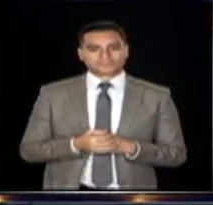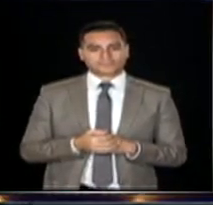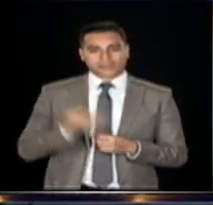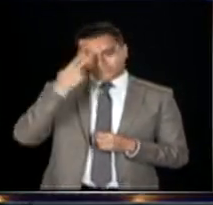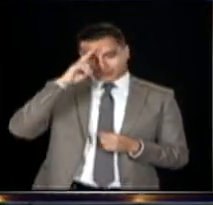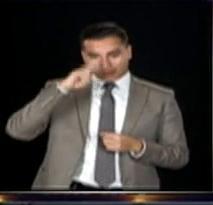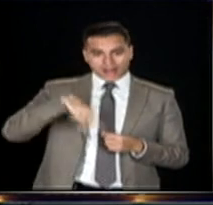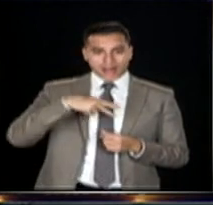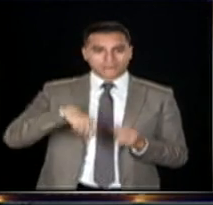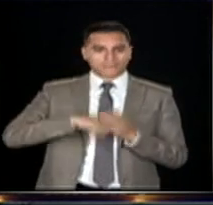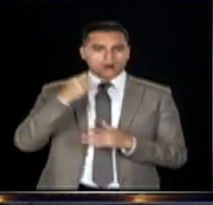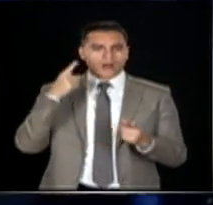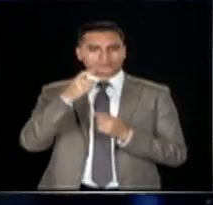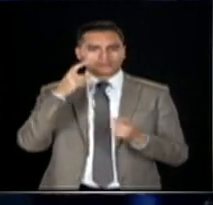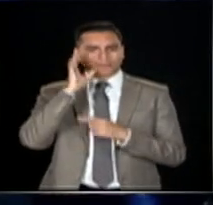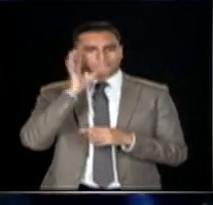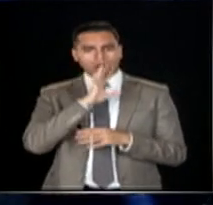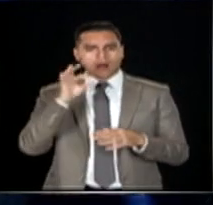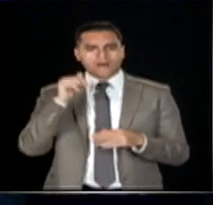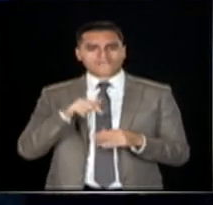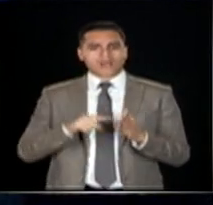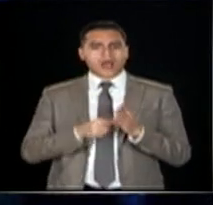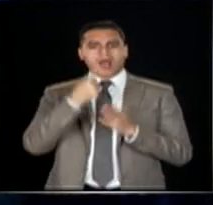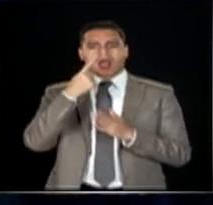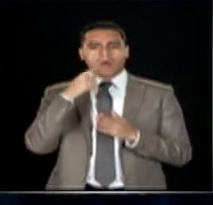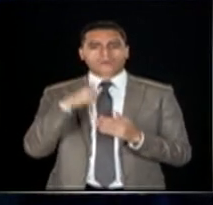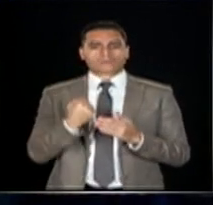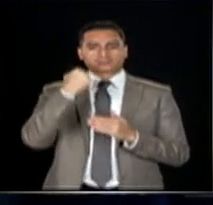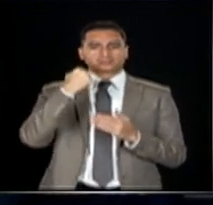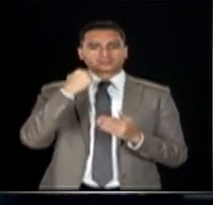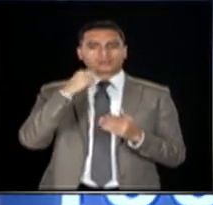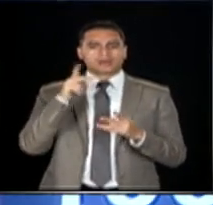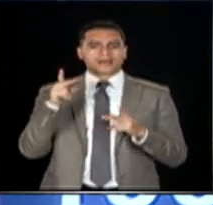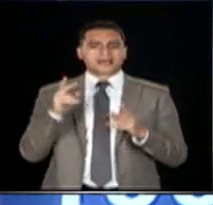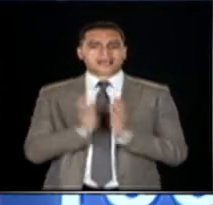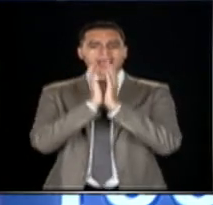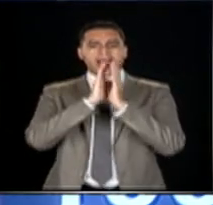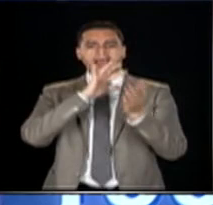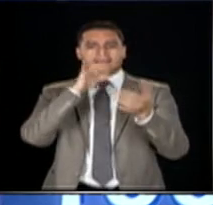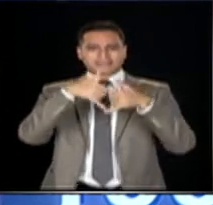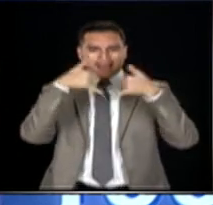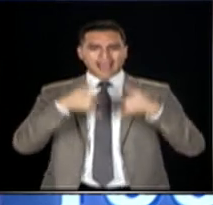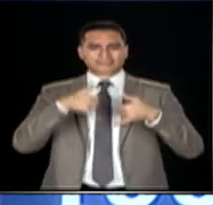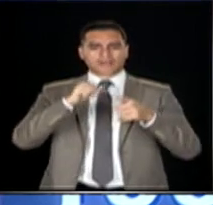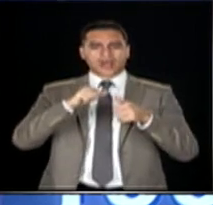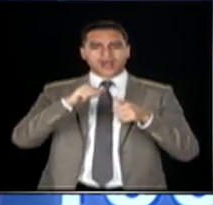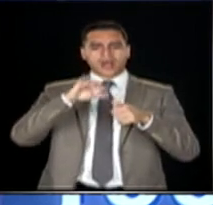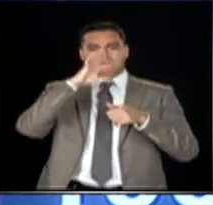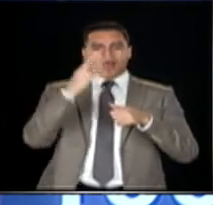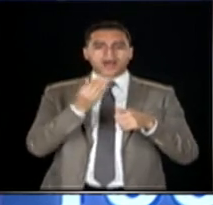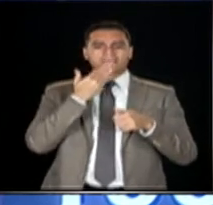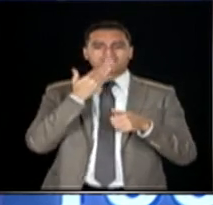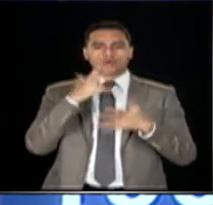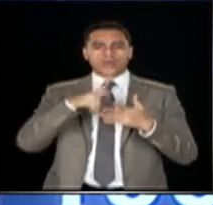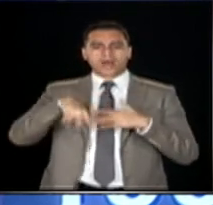من هو اللاعب الأكثر تسجيلاً للأهداف في نسخة واحدة ببطولة كأس الأمم الإفريقية